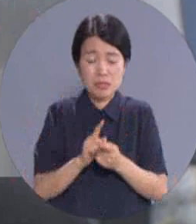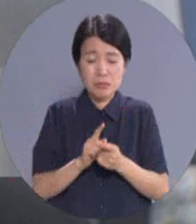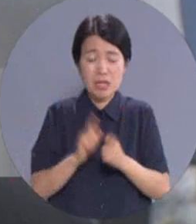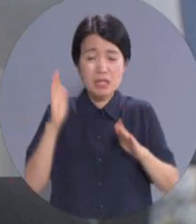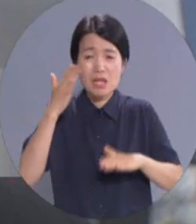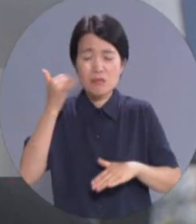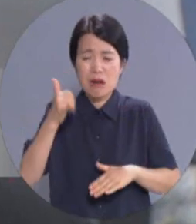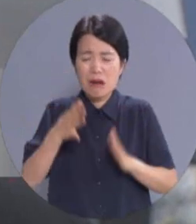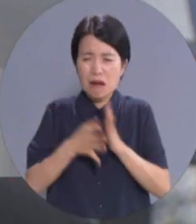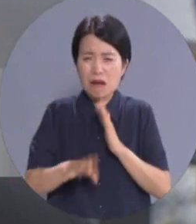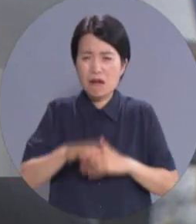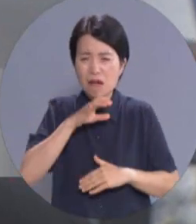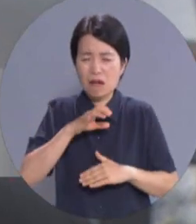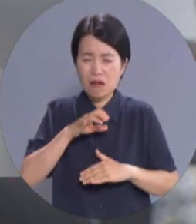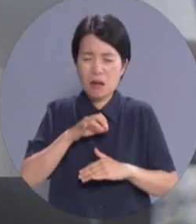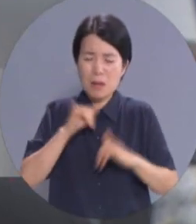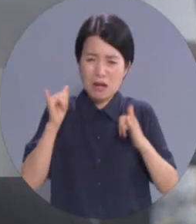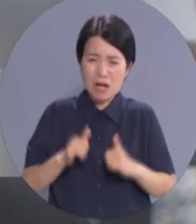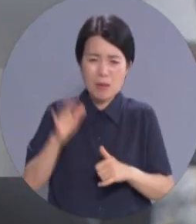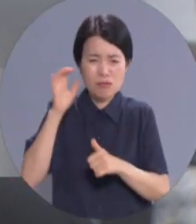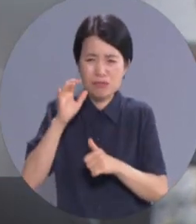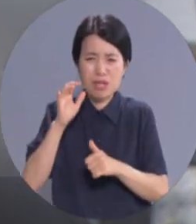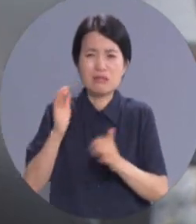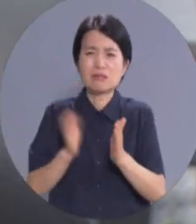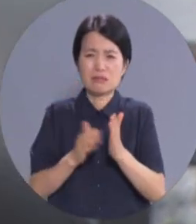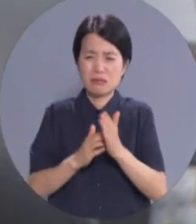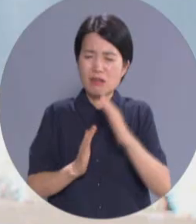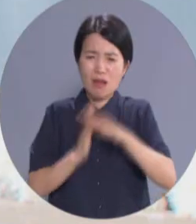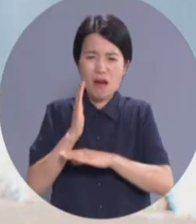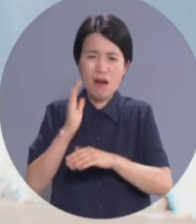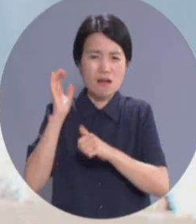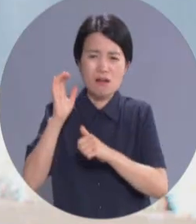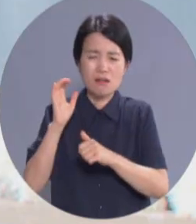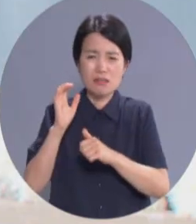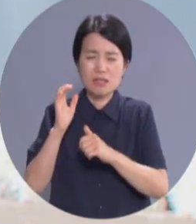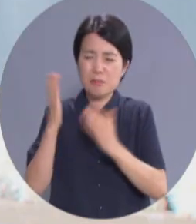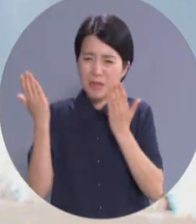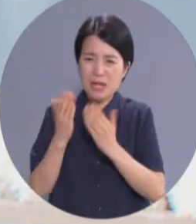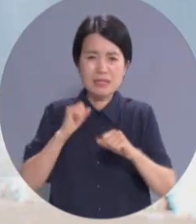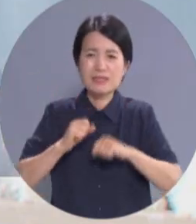학부모의 악성 민원이 두려워 훈계 이상의 대응을 할 수 없었습니다 전남지역